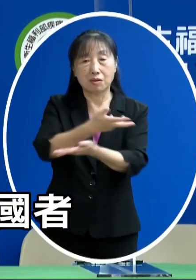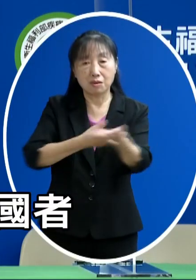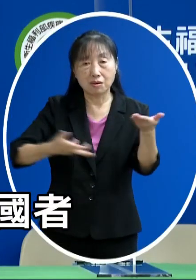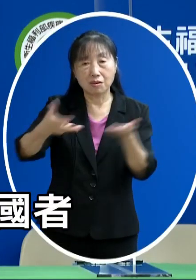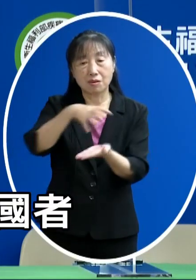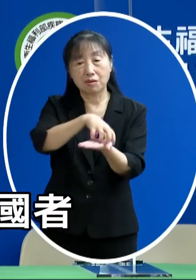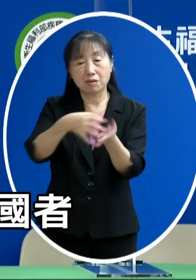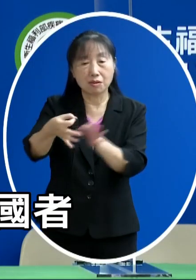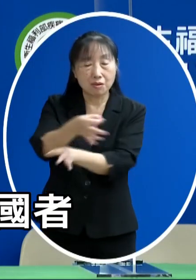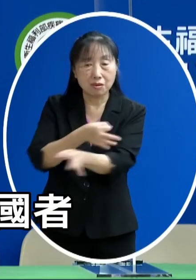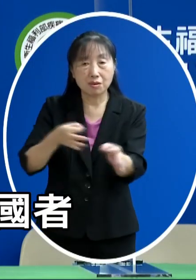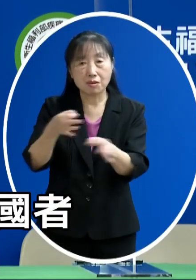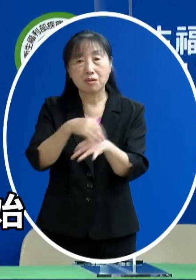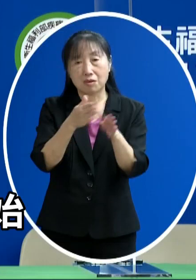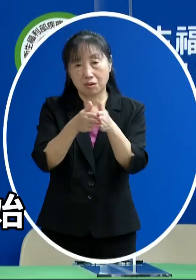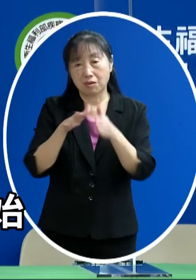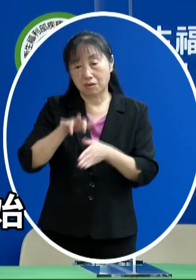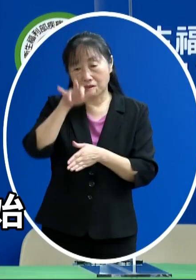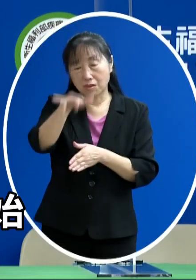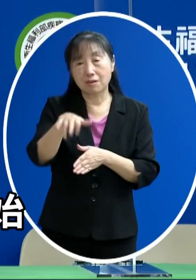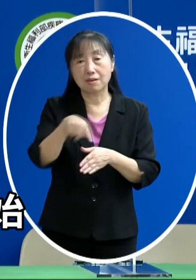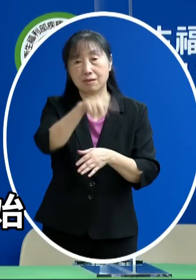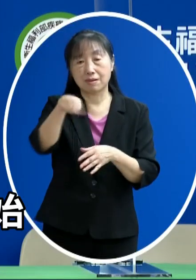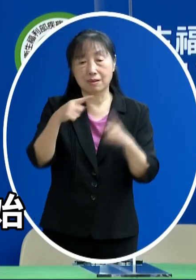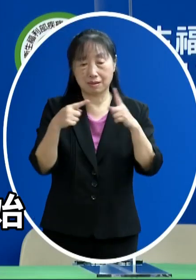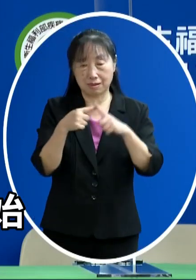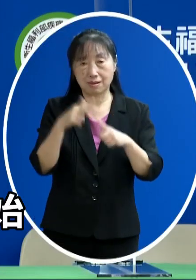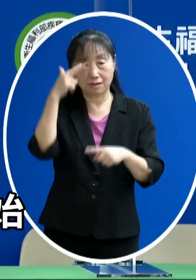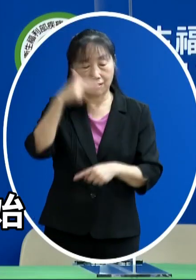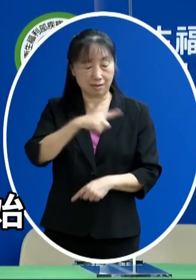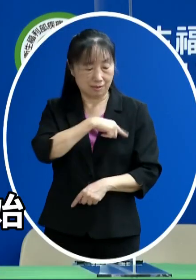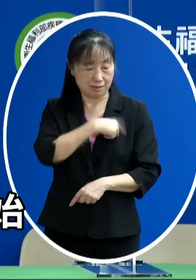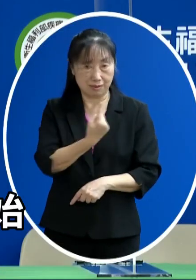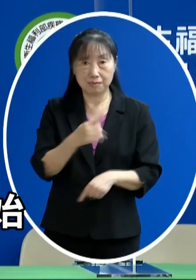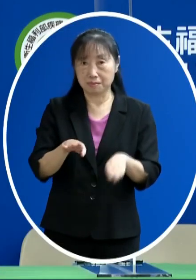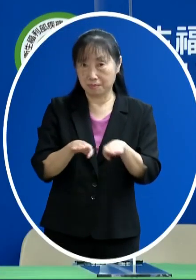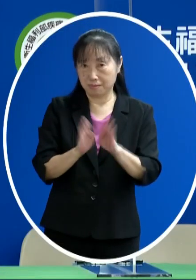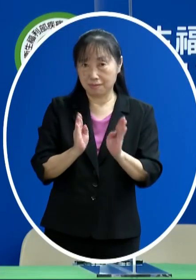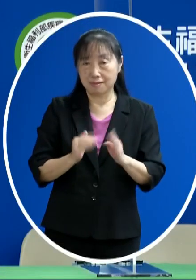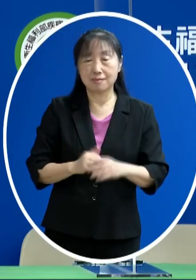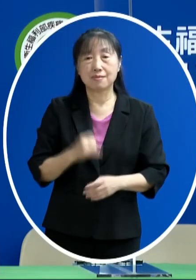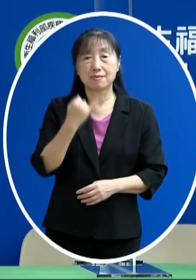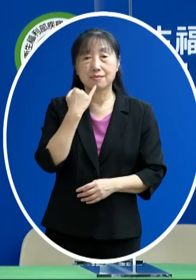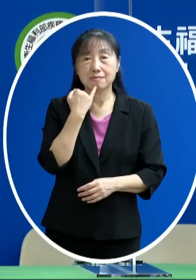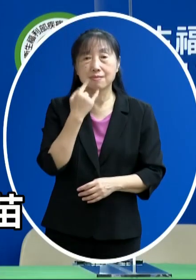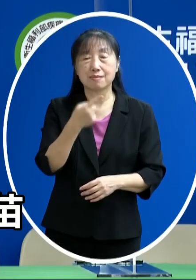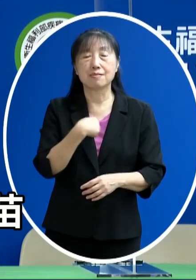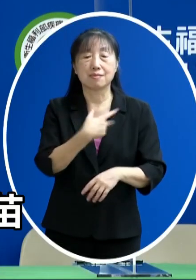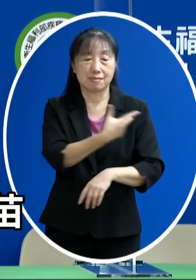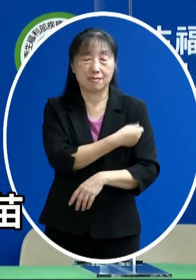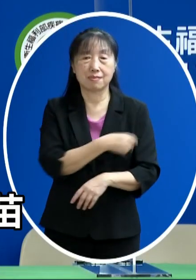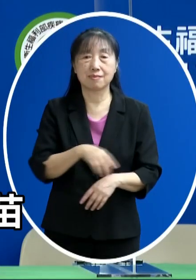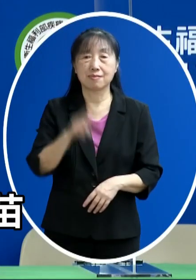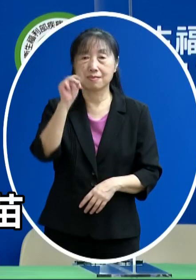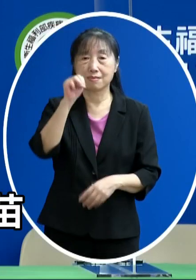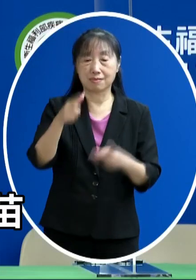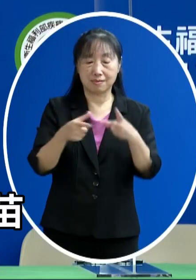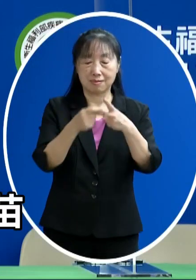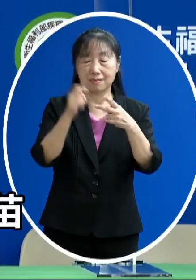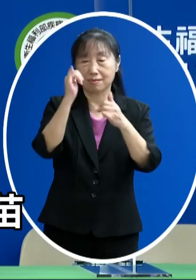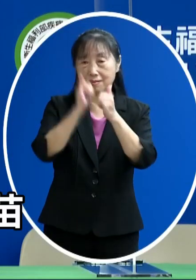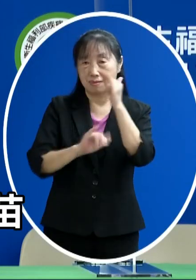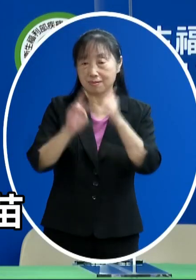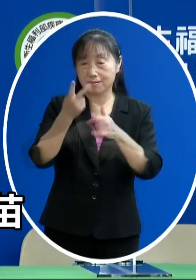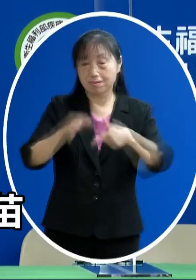需求需出国者，那这些人从下礼拜一开始就可以开始施打莫德纳的次世代